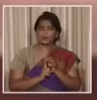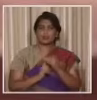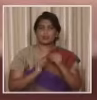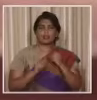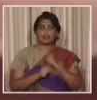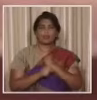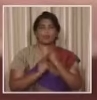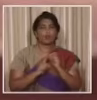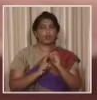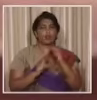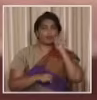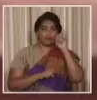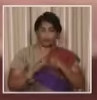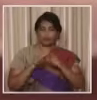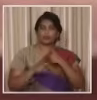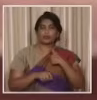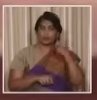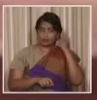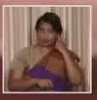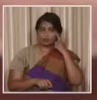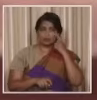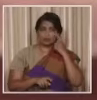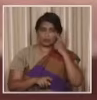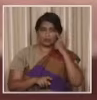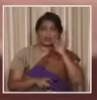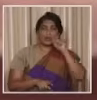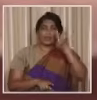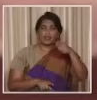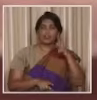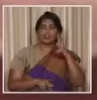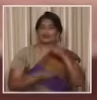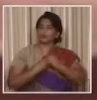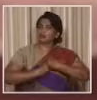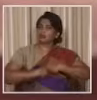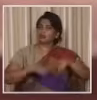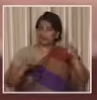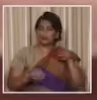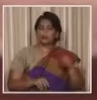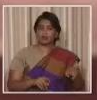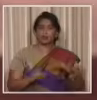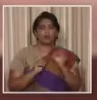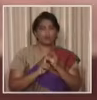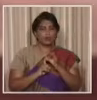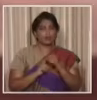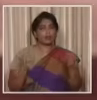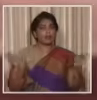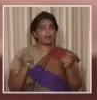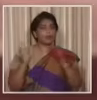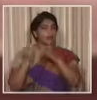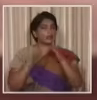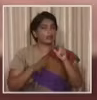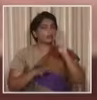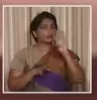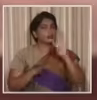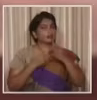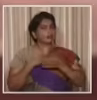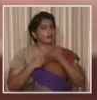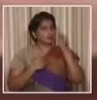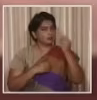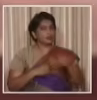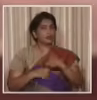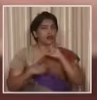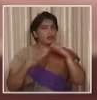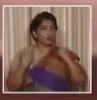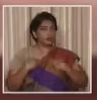ගම්පල මිනිස්සු දන්නවා ලක්ෂ 4ක් ගරු කතානායකතුමනි. කට්ටි 180ක් විතර අපි බෙදලා දීලා තියෙනවා. පුස්සල්ලාව ගත්තොත් කඩකාමර 34ක් හදලා දෙන අපේ